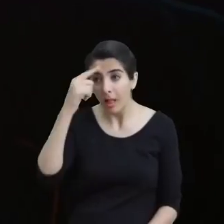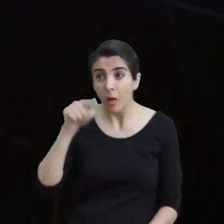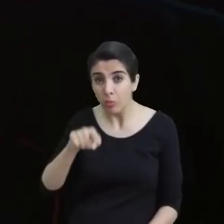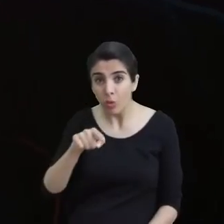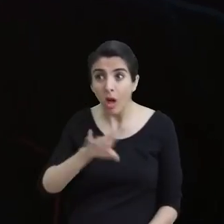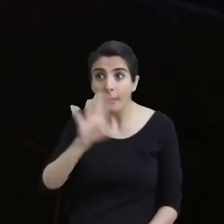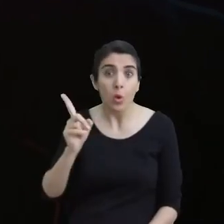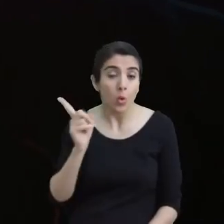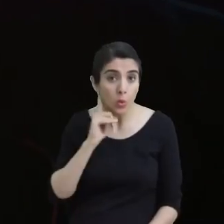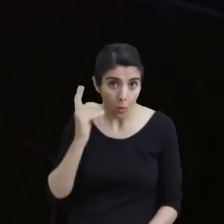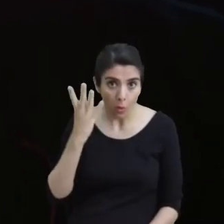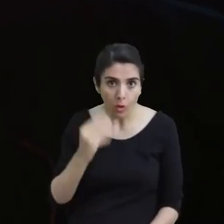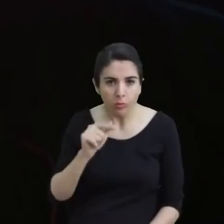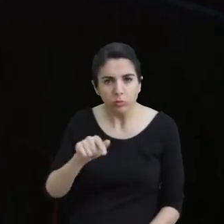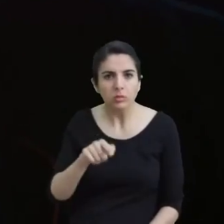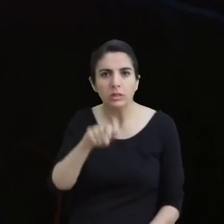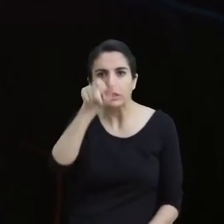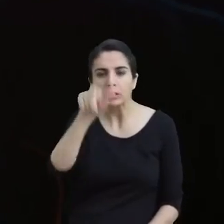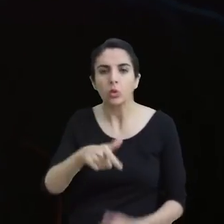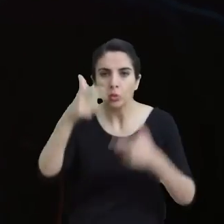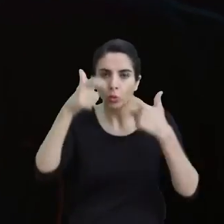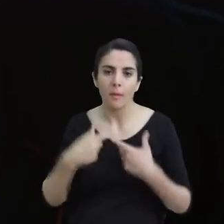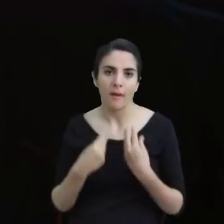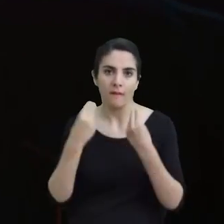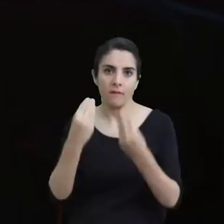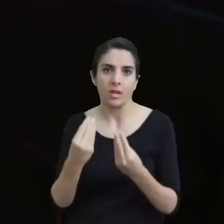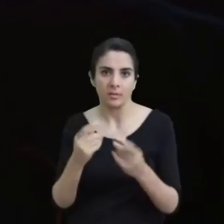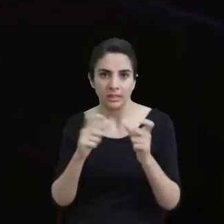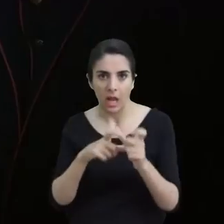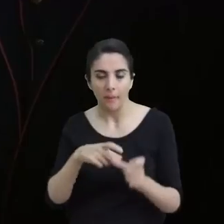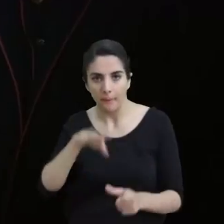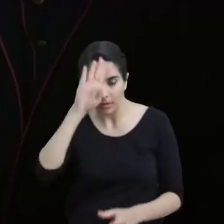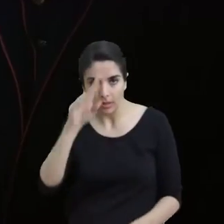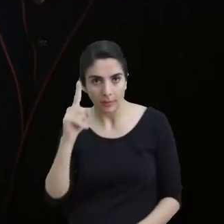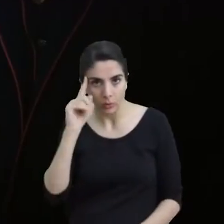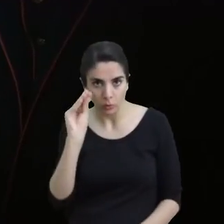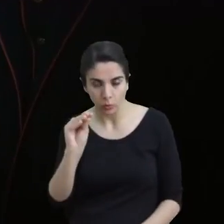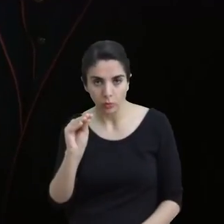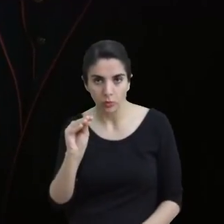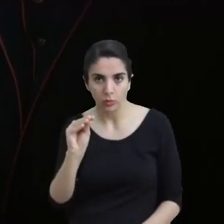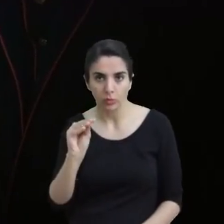Eğer bu olay işitilirse, bundan sizi şahsen sorumlu tutarım Selim Paşa, bilesiniz.